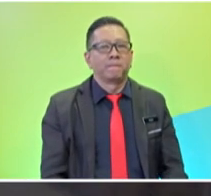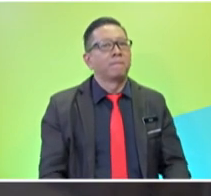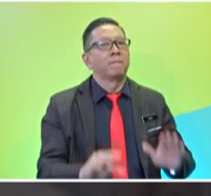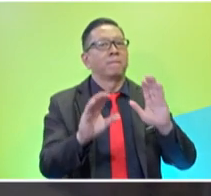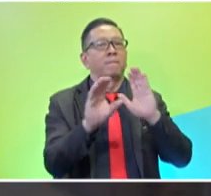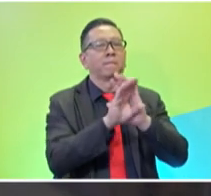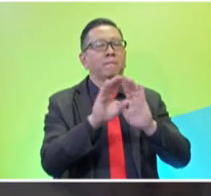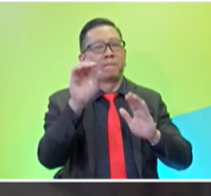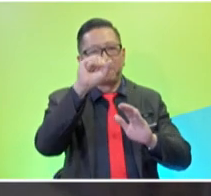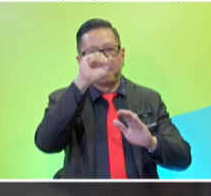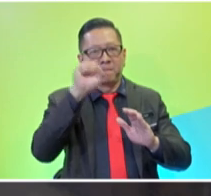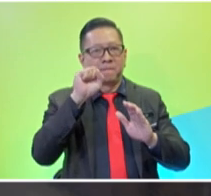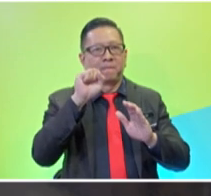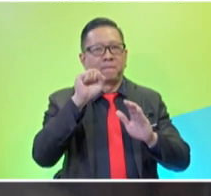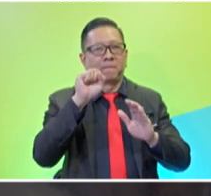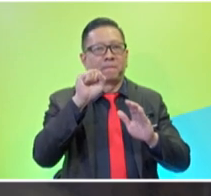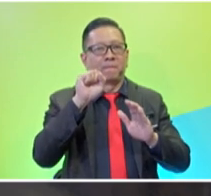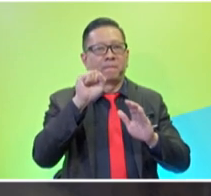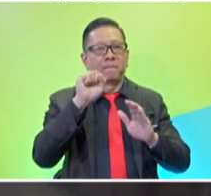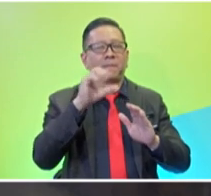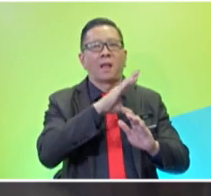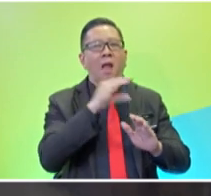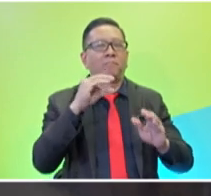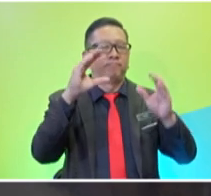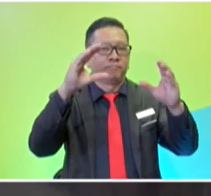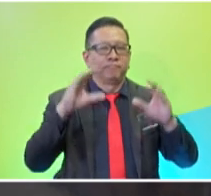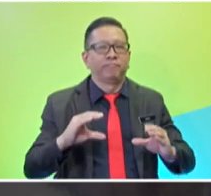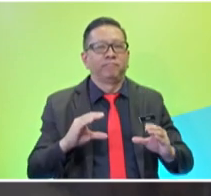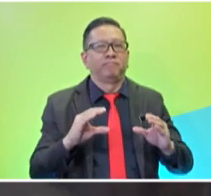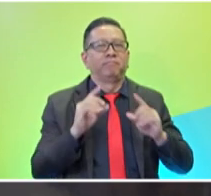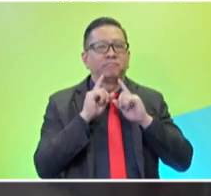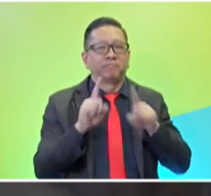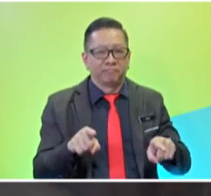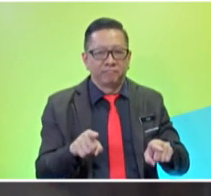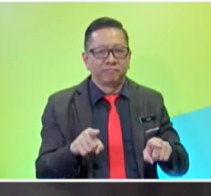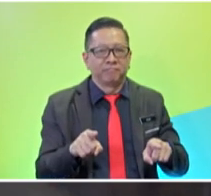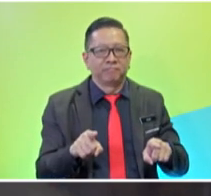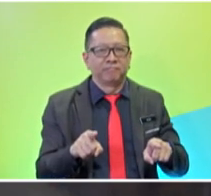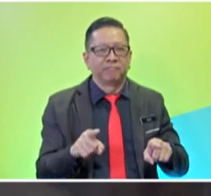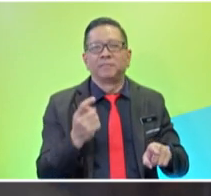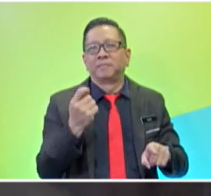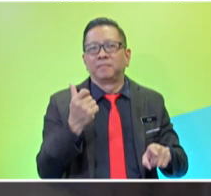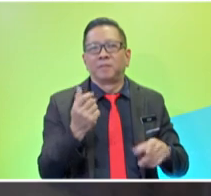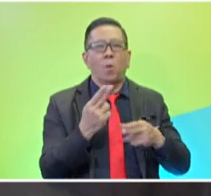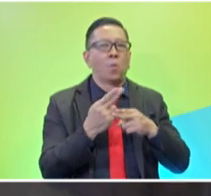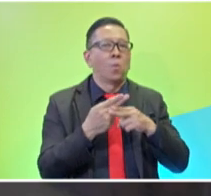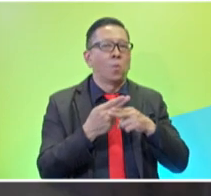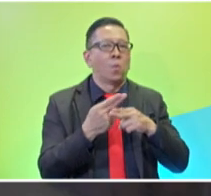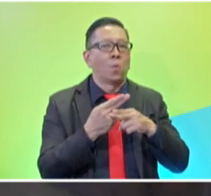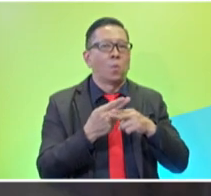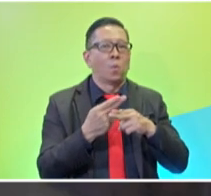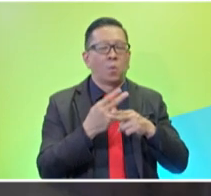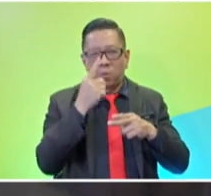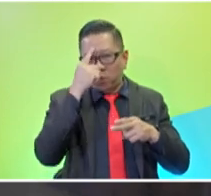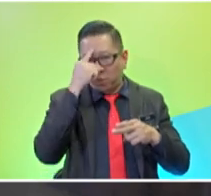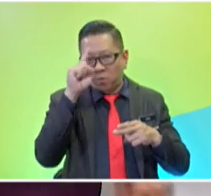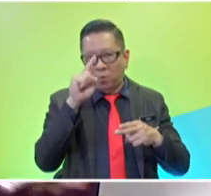soal yang cegukan dan juga Jalan penyelesaiannya Terima kasih bagaimana caraku Amin ujung keras kita